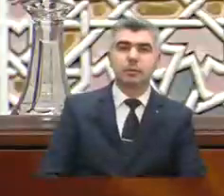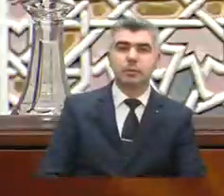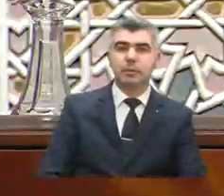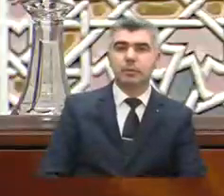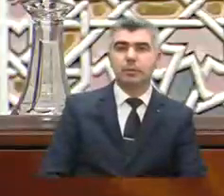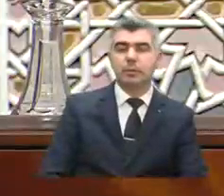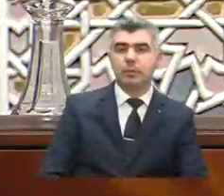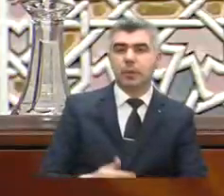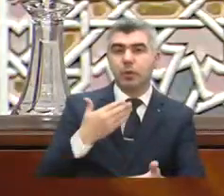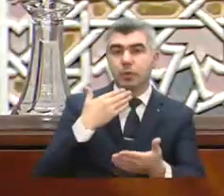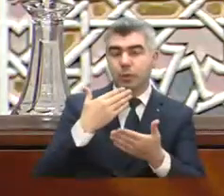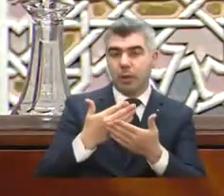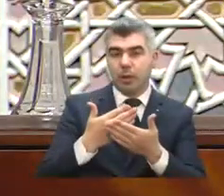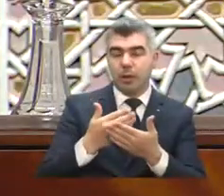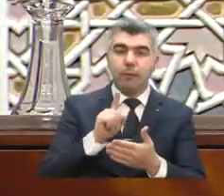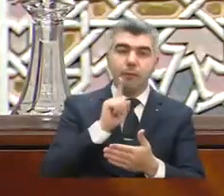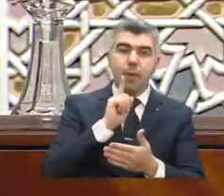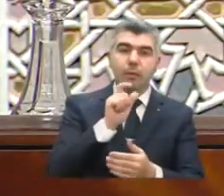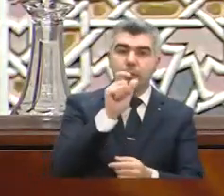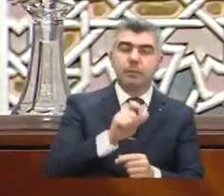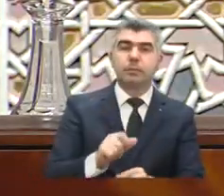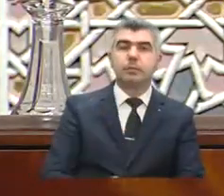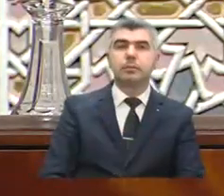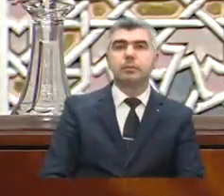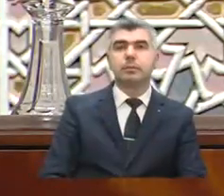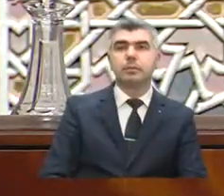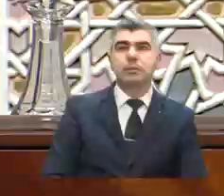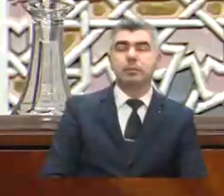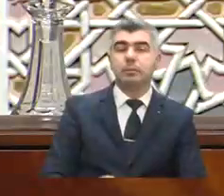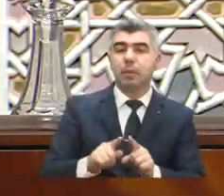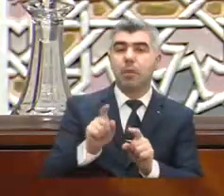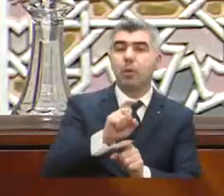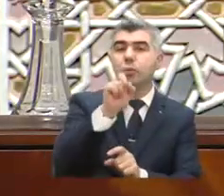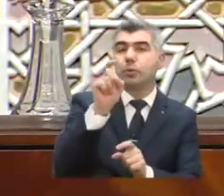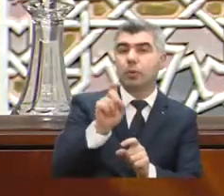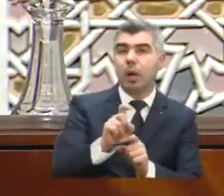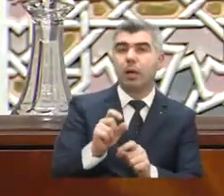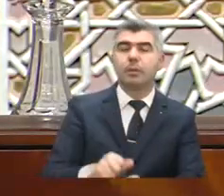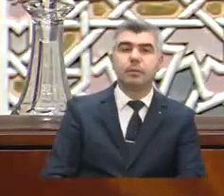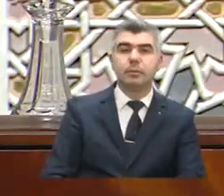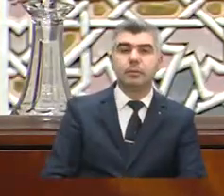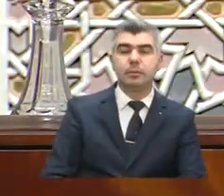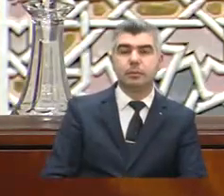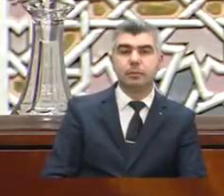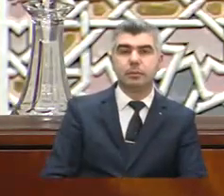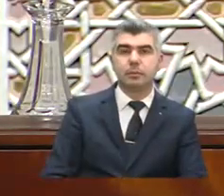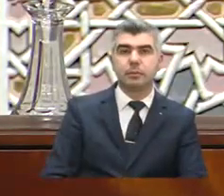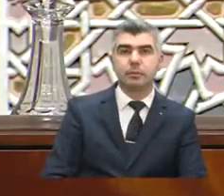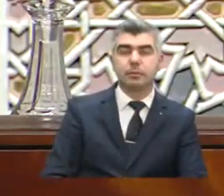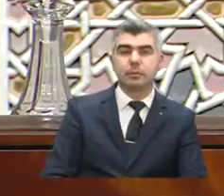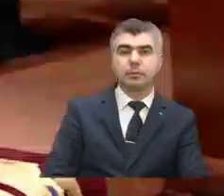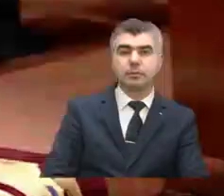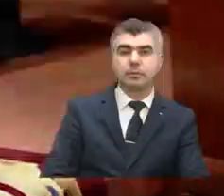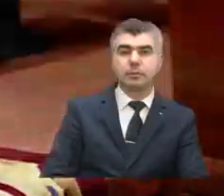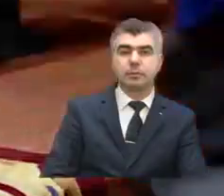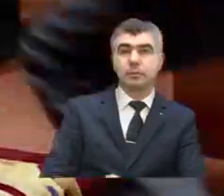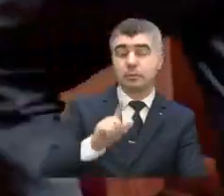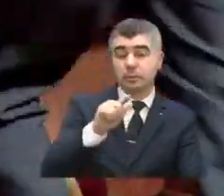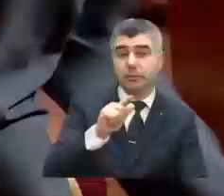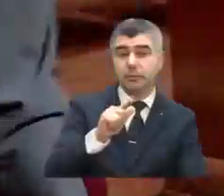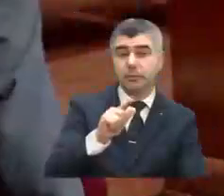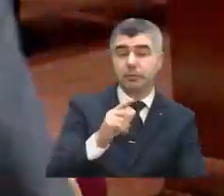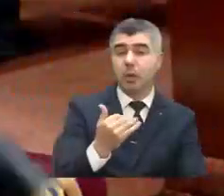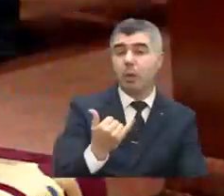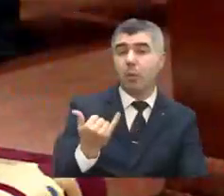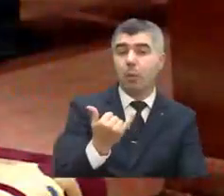شكرا سيدة النائبة محترمة على وضع هذا السؤال اللي كيتعتبر واحد من أهم